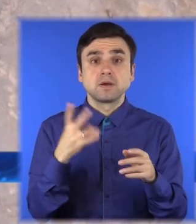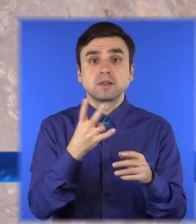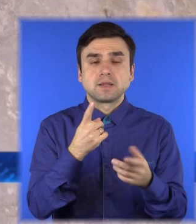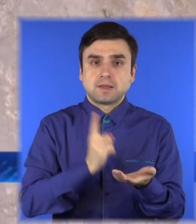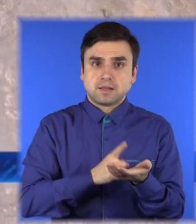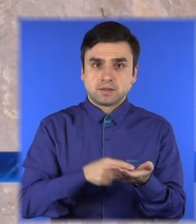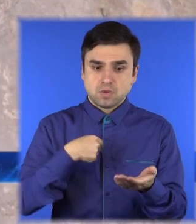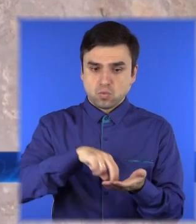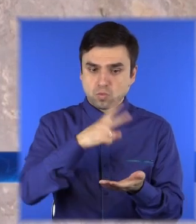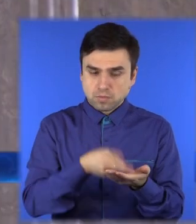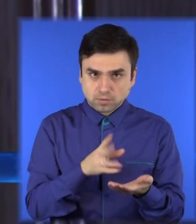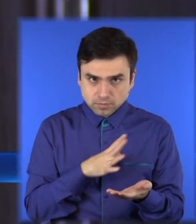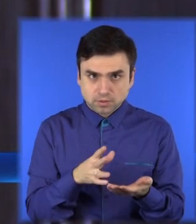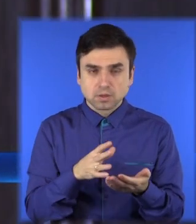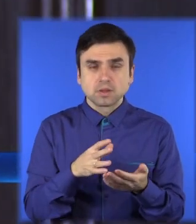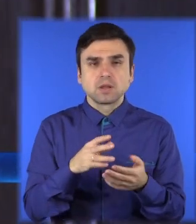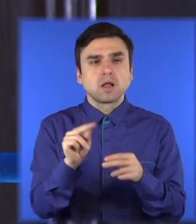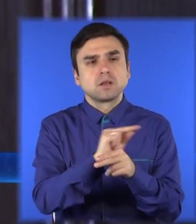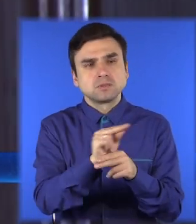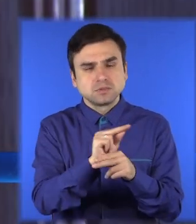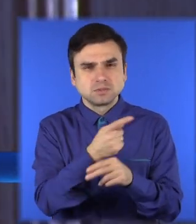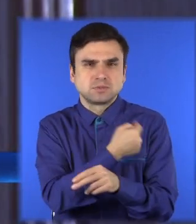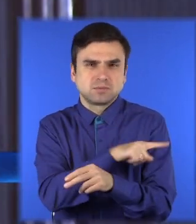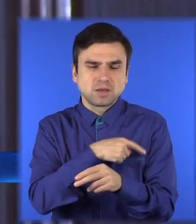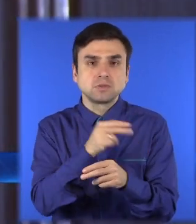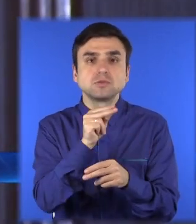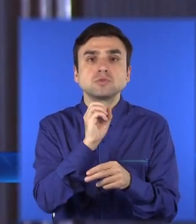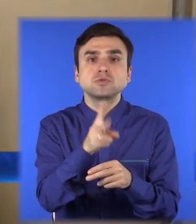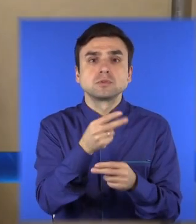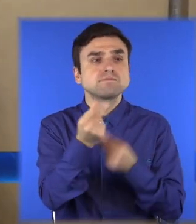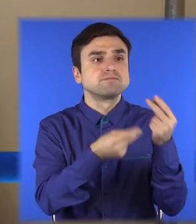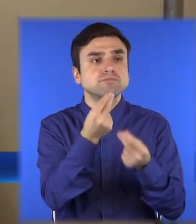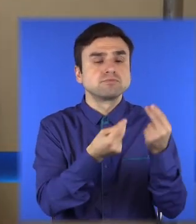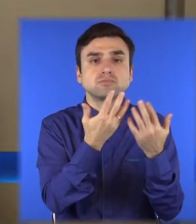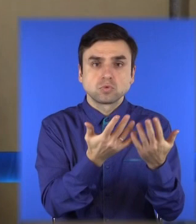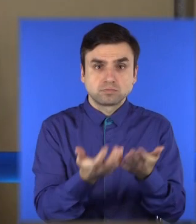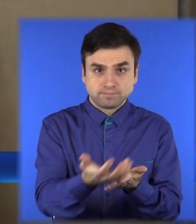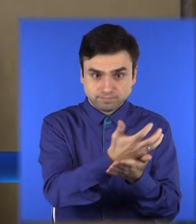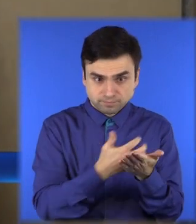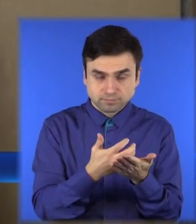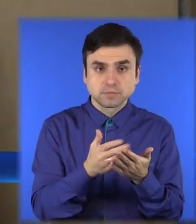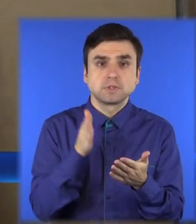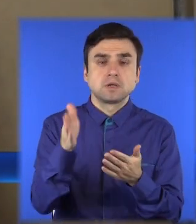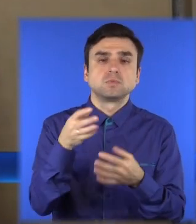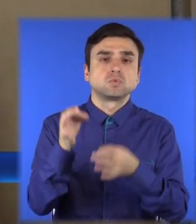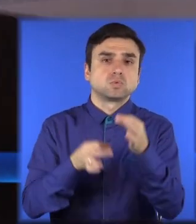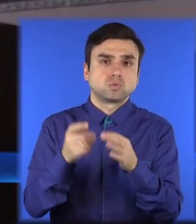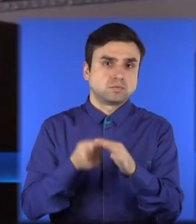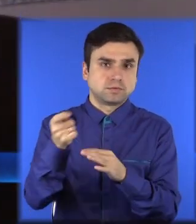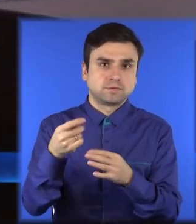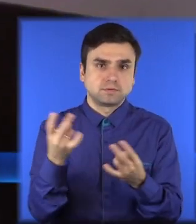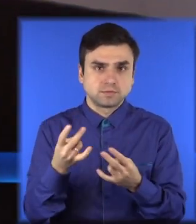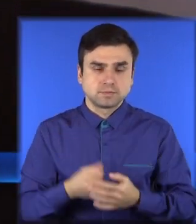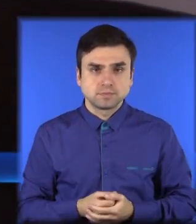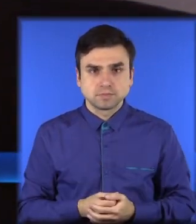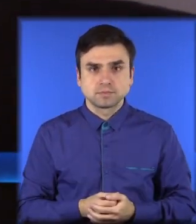усі чеки та довідки про лікування та йти до районного суду і подавати заяву. До того ж, у таких справах відсутній судовий збір.